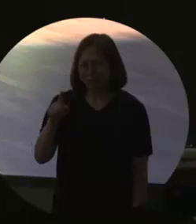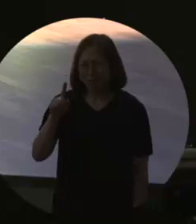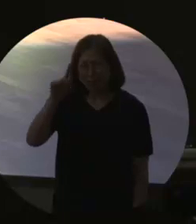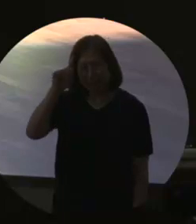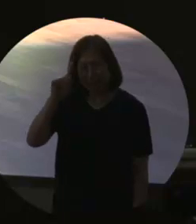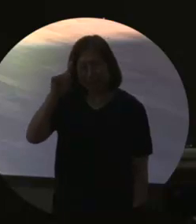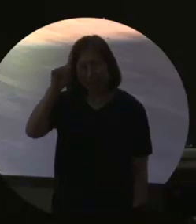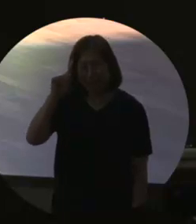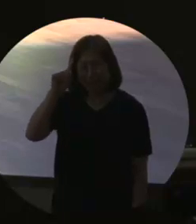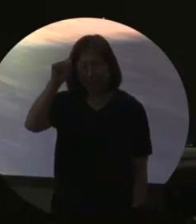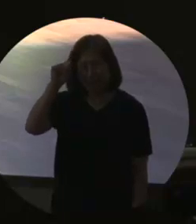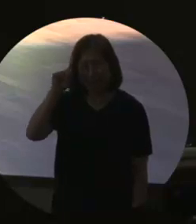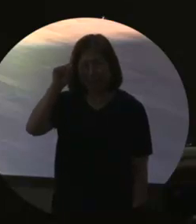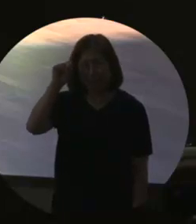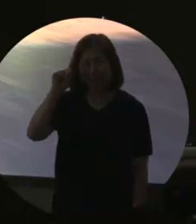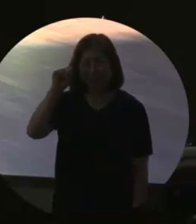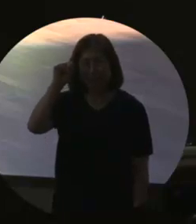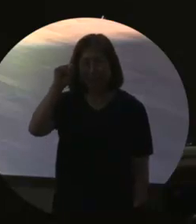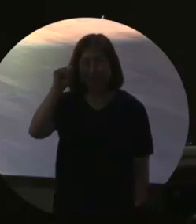짜증만 늘고